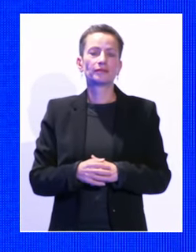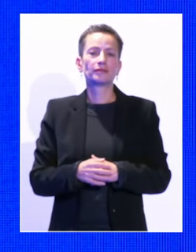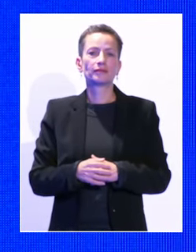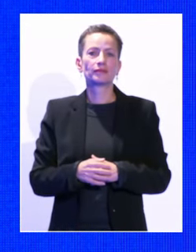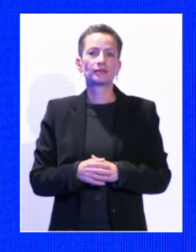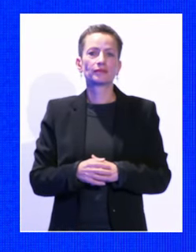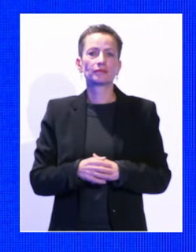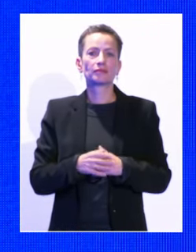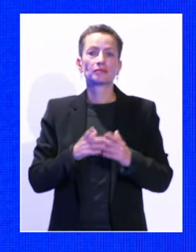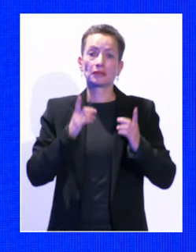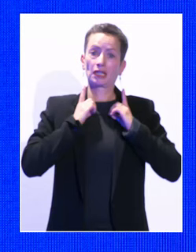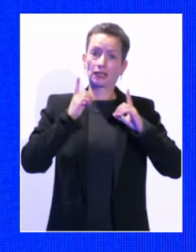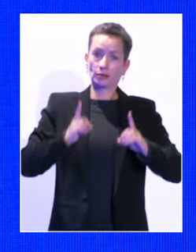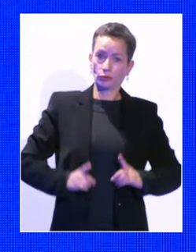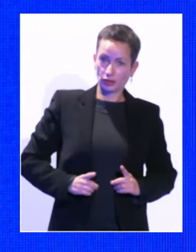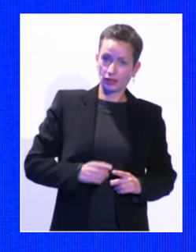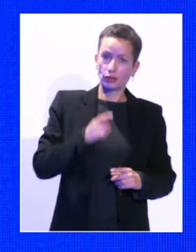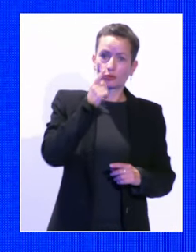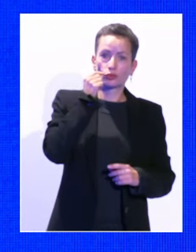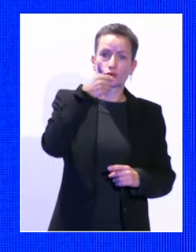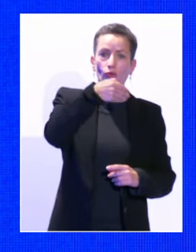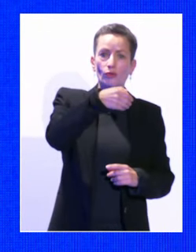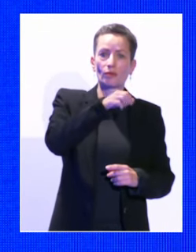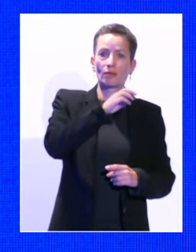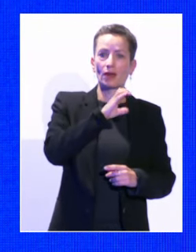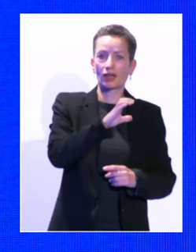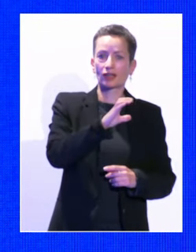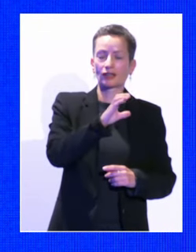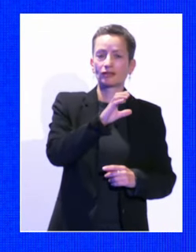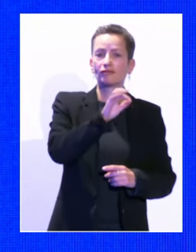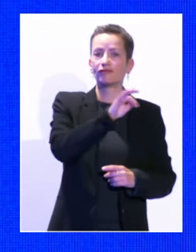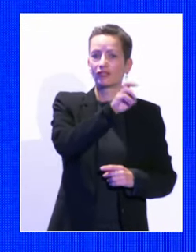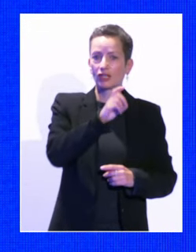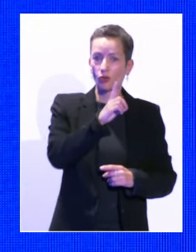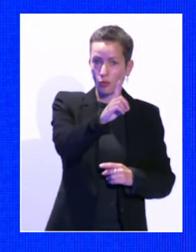Nos députés autour de Marc Fesneau.